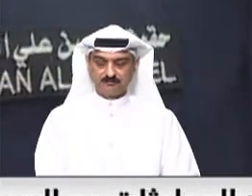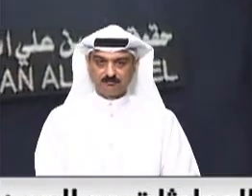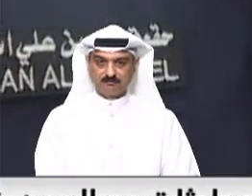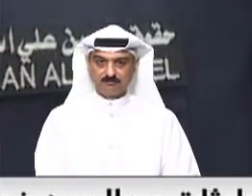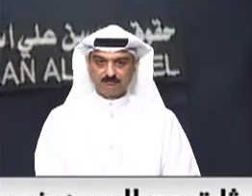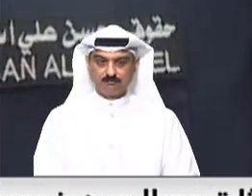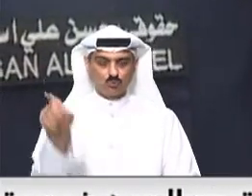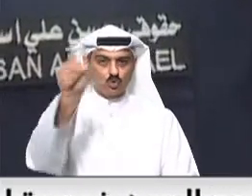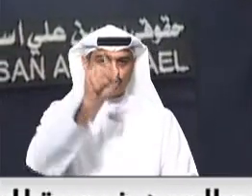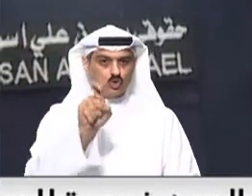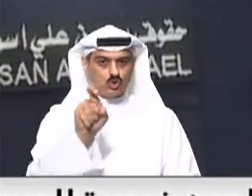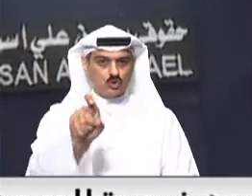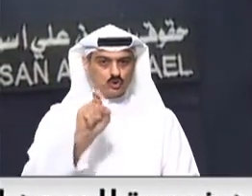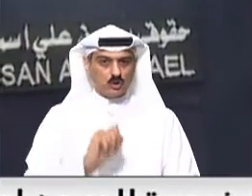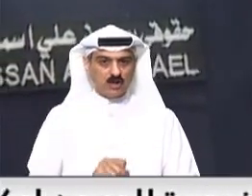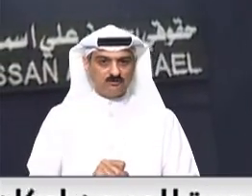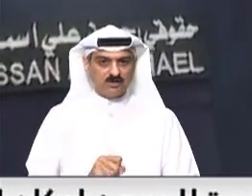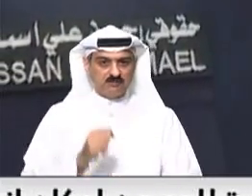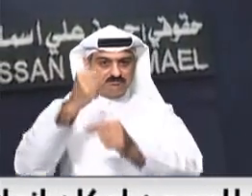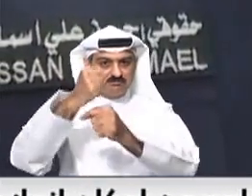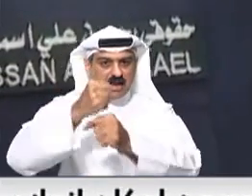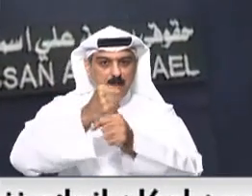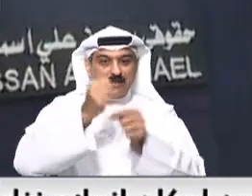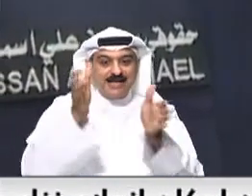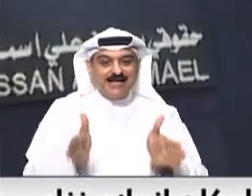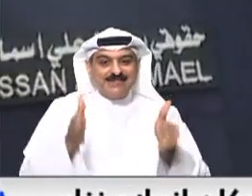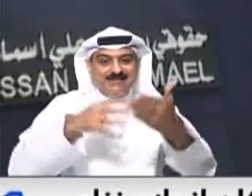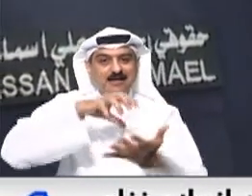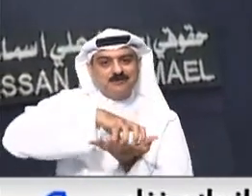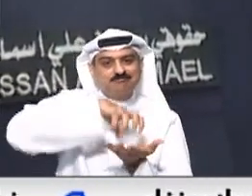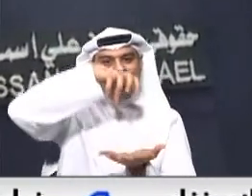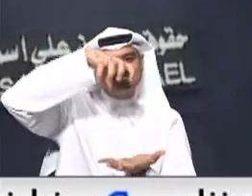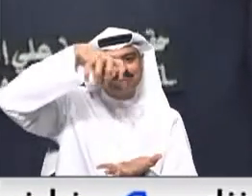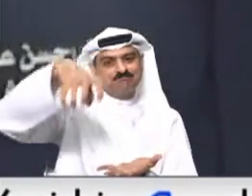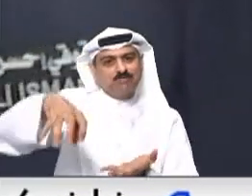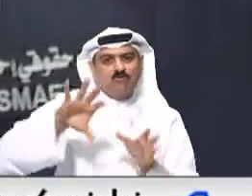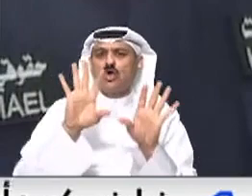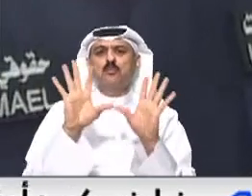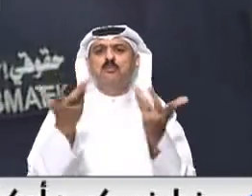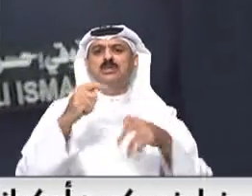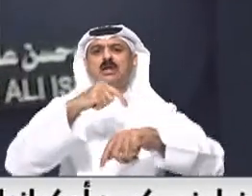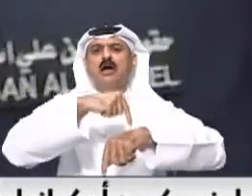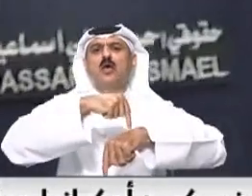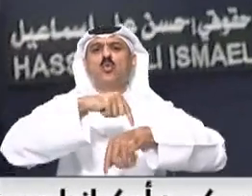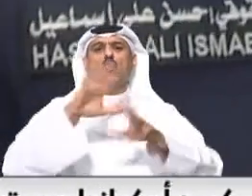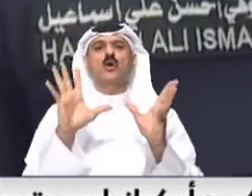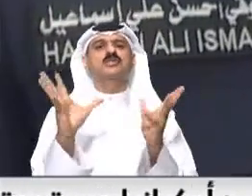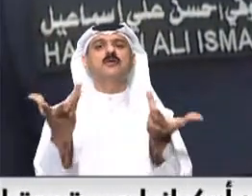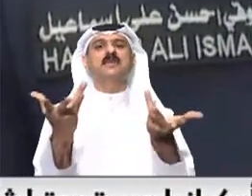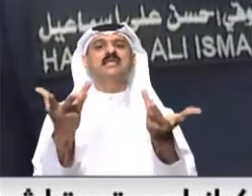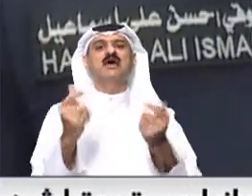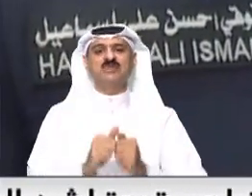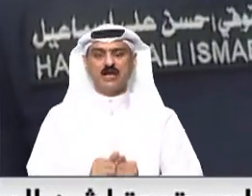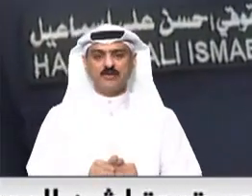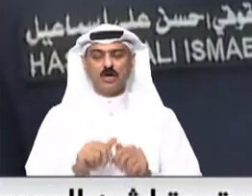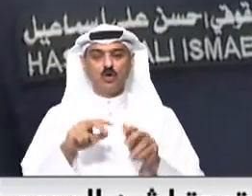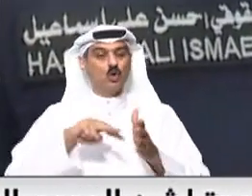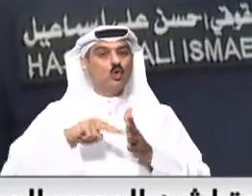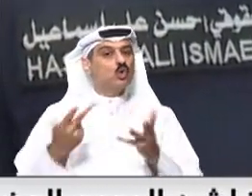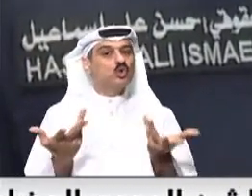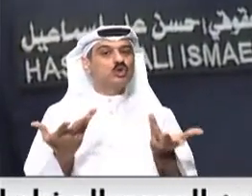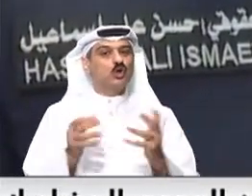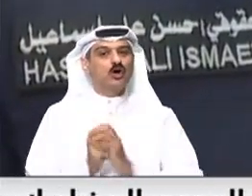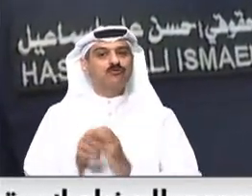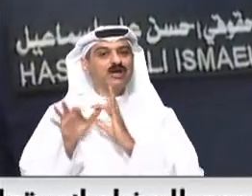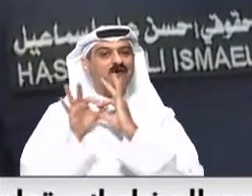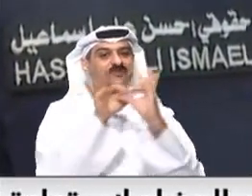بالنسبة لعملية نقل الصناديق، متى تتم العملية وكيف تسير العملية وما هي الجهات التي تتعاون